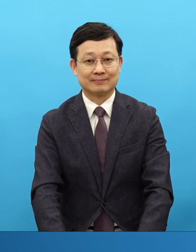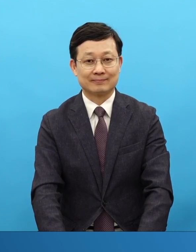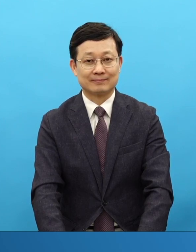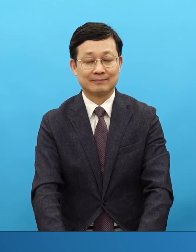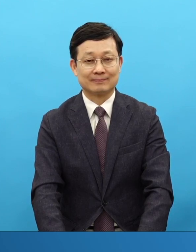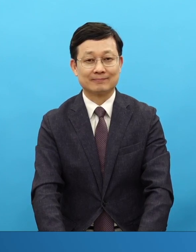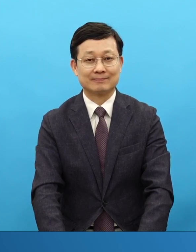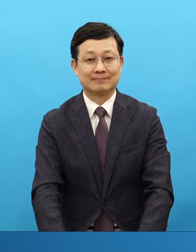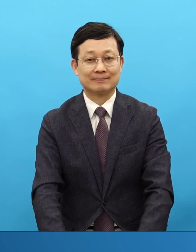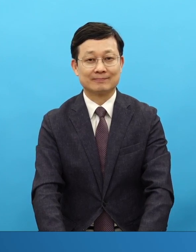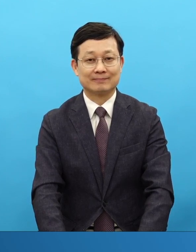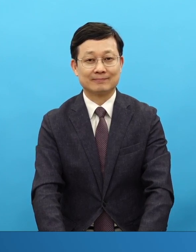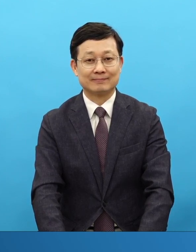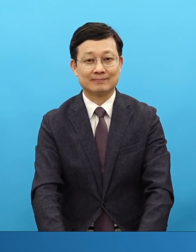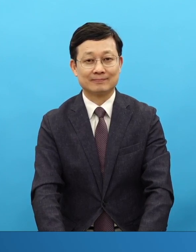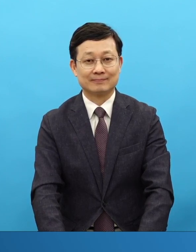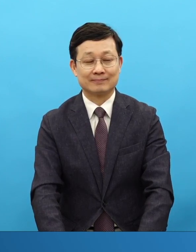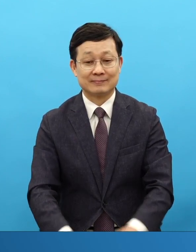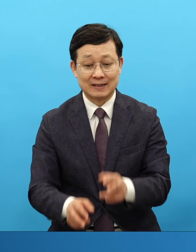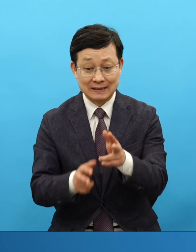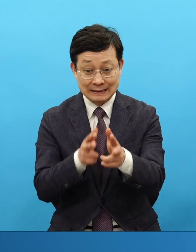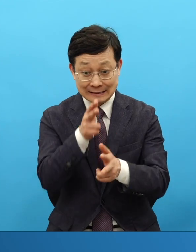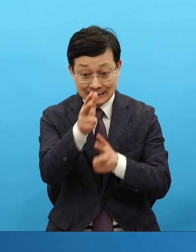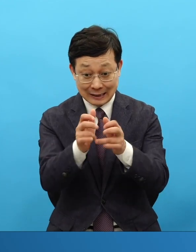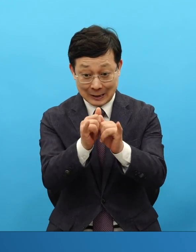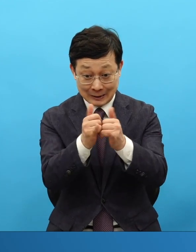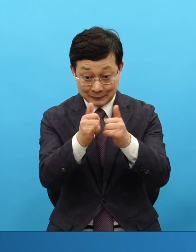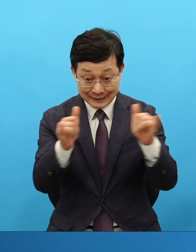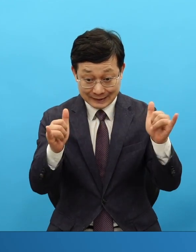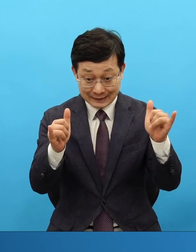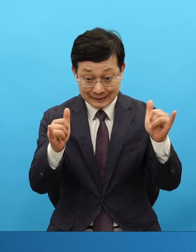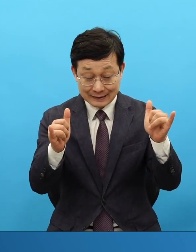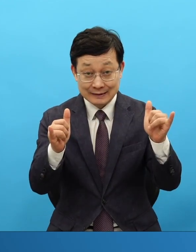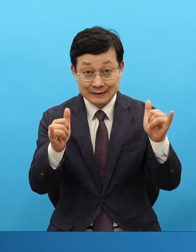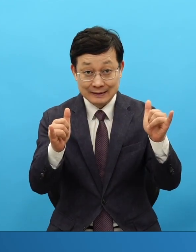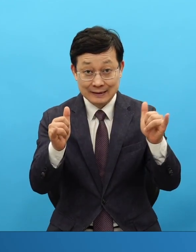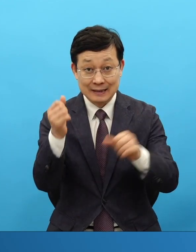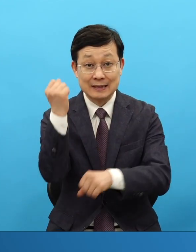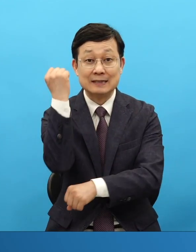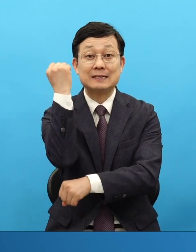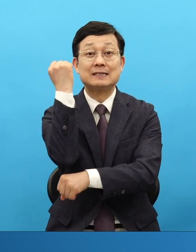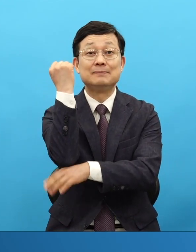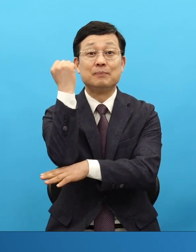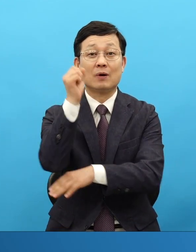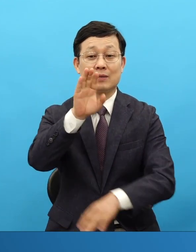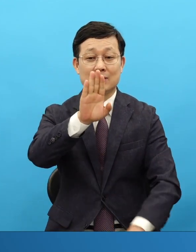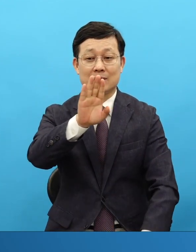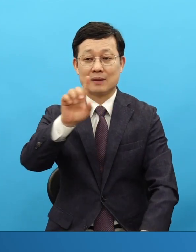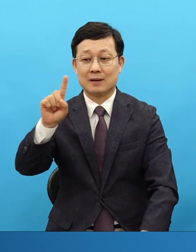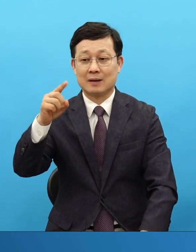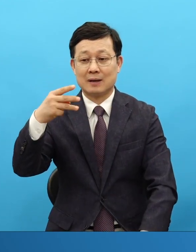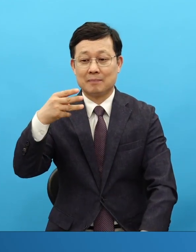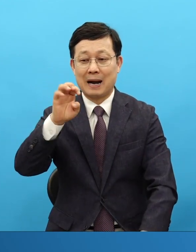산업인 여러분들의 근본 발판입니다. It is the fundamental footstool of the business person.